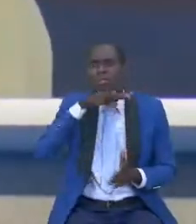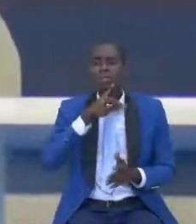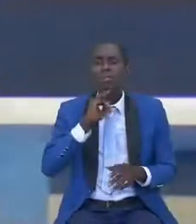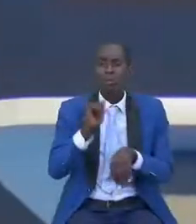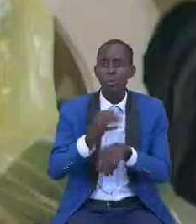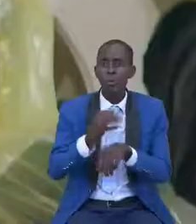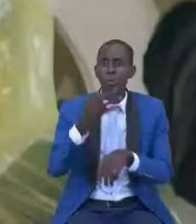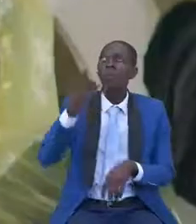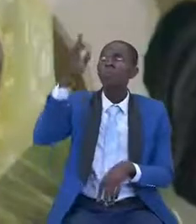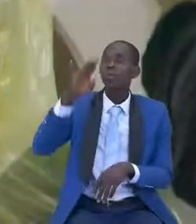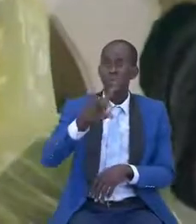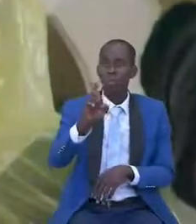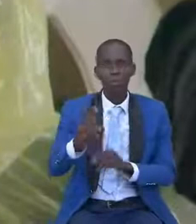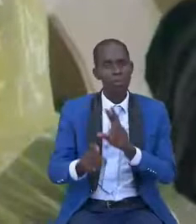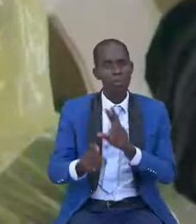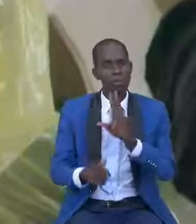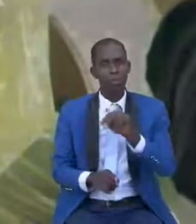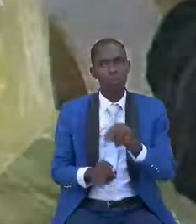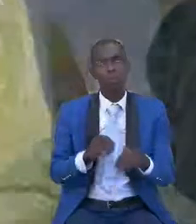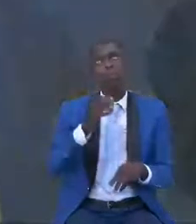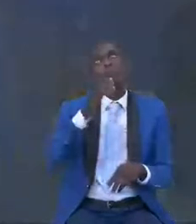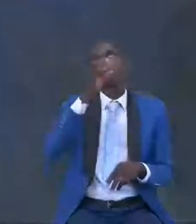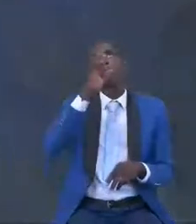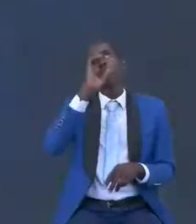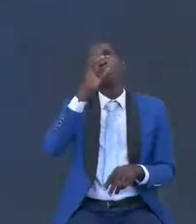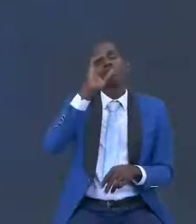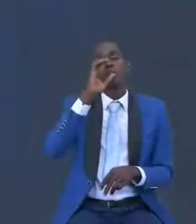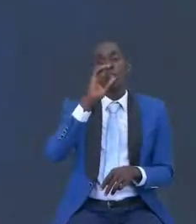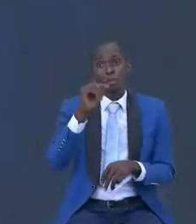diable. Ou bien est-ce que la souillure est l'œuvre de Dieu?